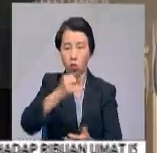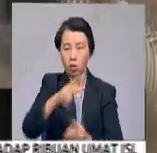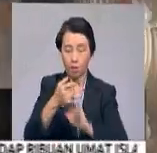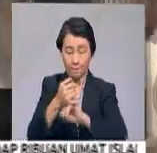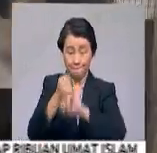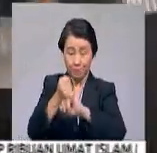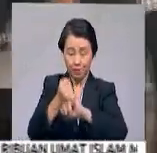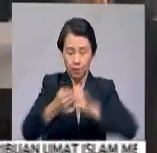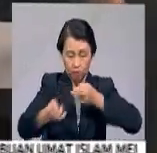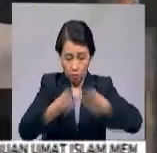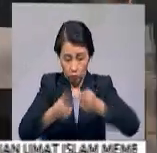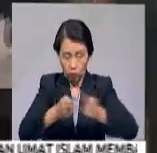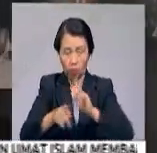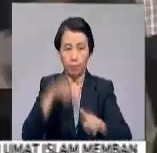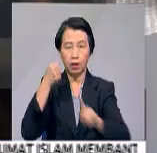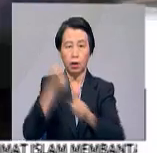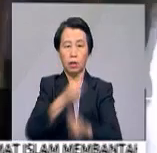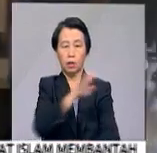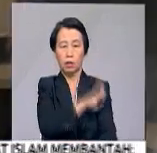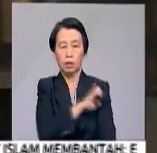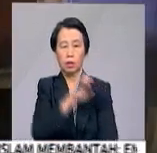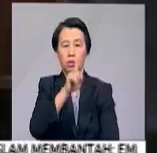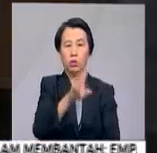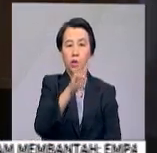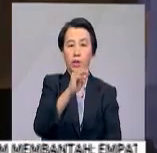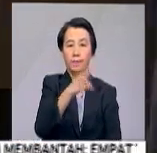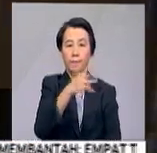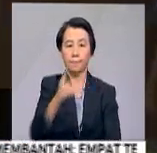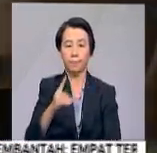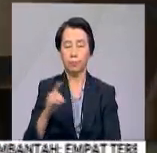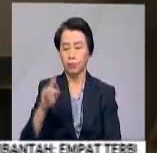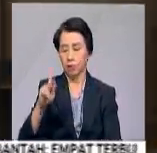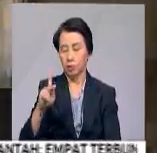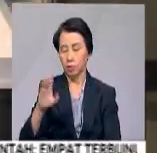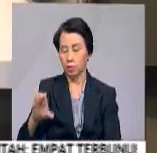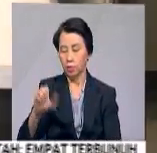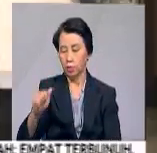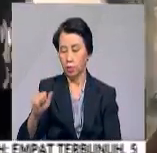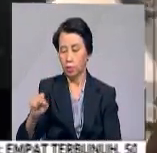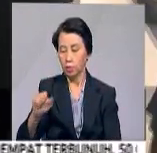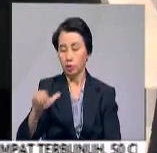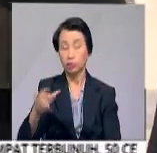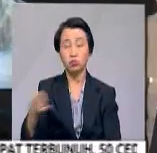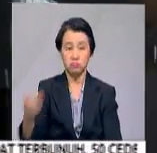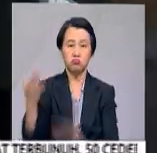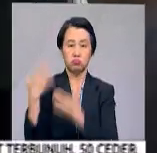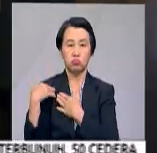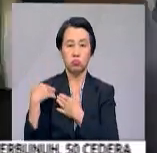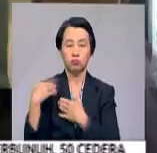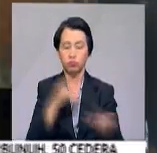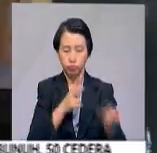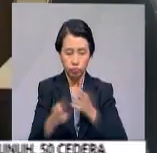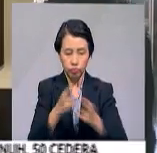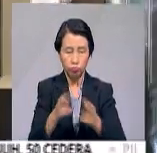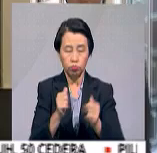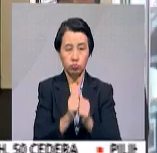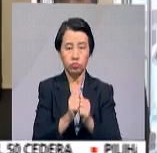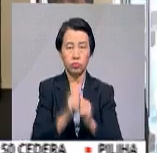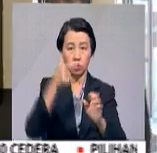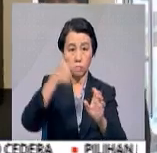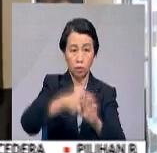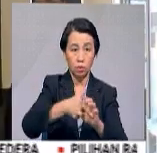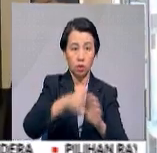itu diuruskan pengarah eksekutif 1MDB, KC Tang. Dia turut menjelaskan usaha sama antara Petro